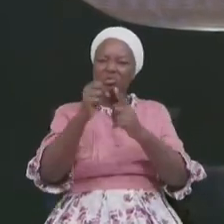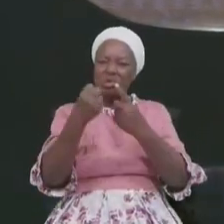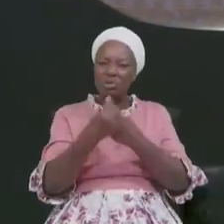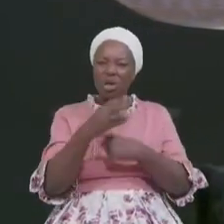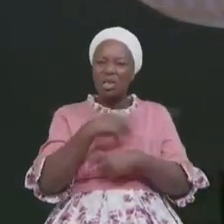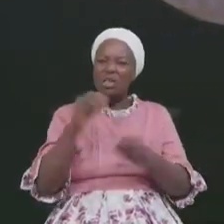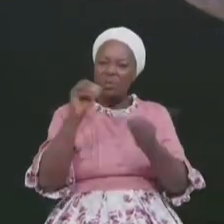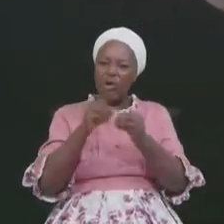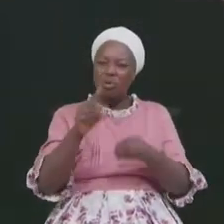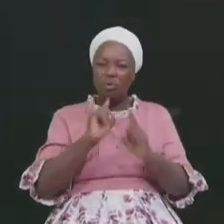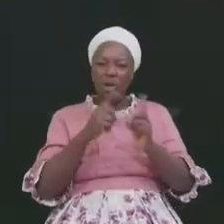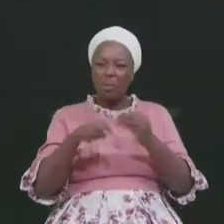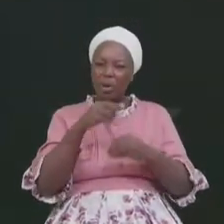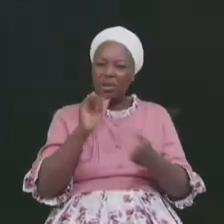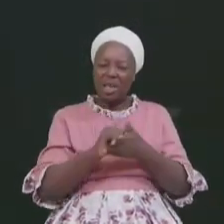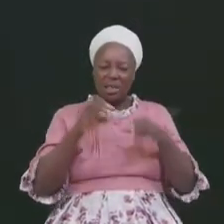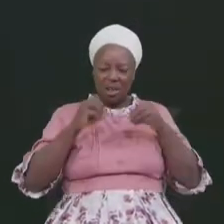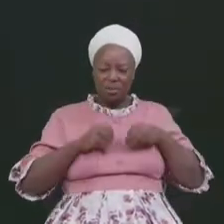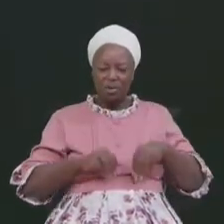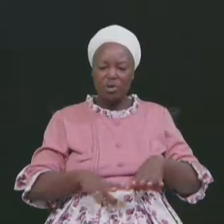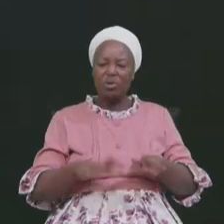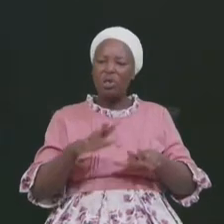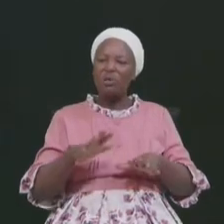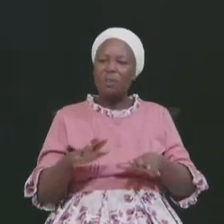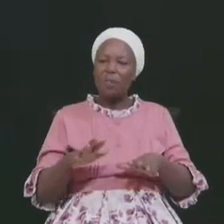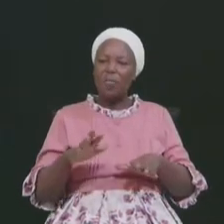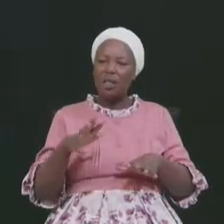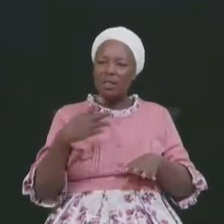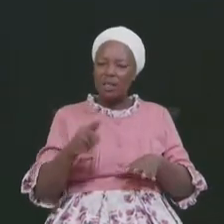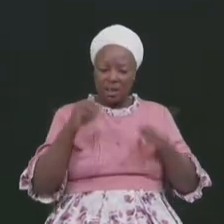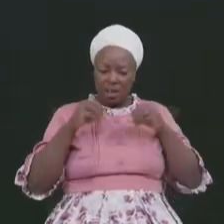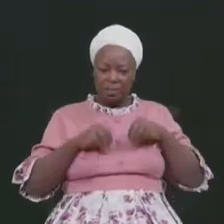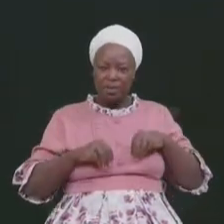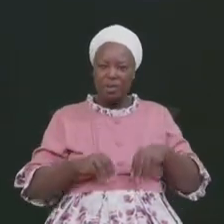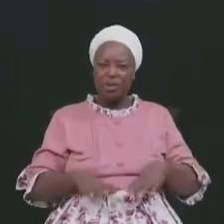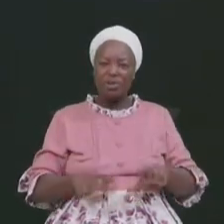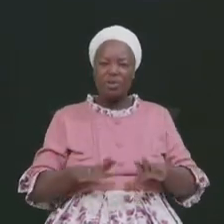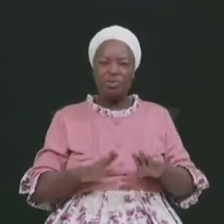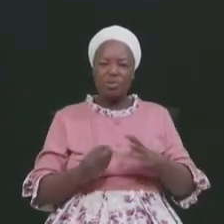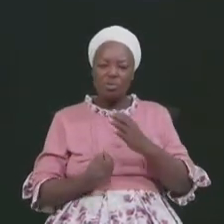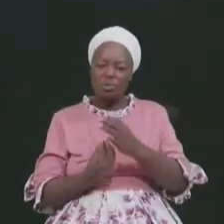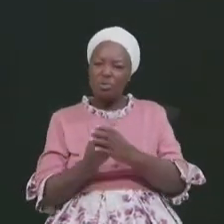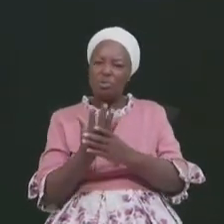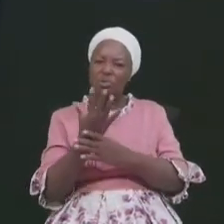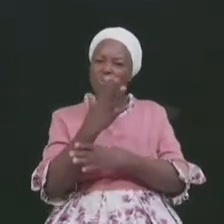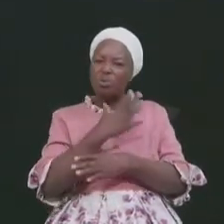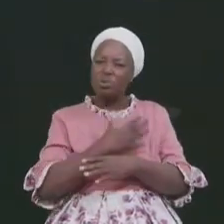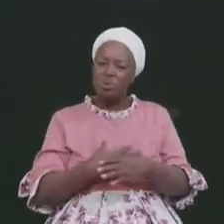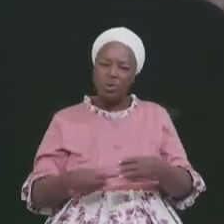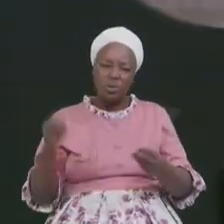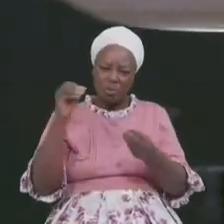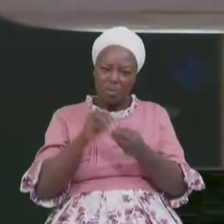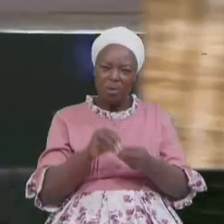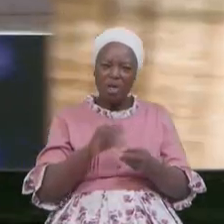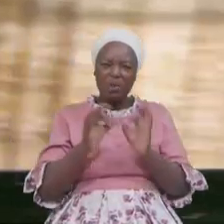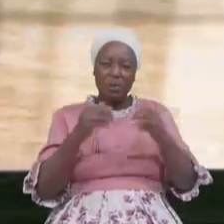vous en parlez, votre dépression, plus la dépression augmente et s'élargit. Si vous avez un